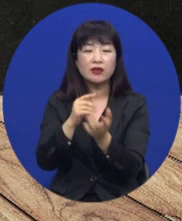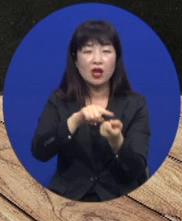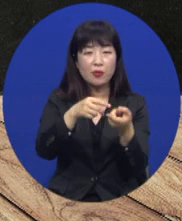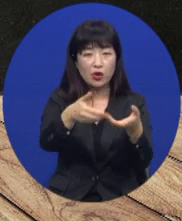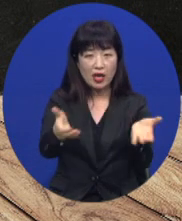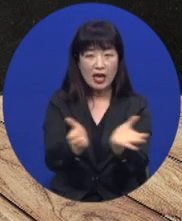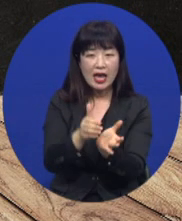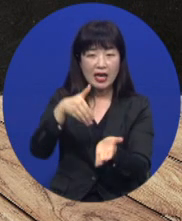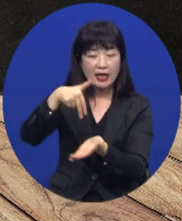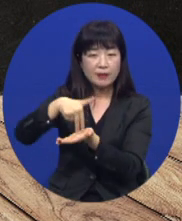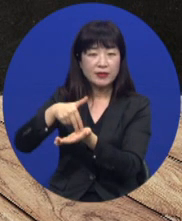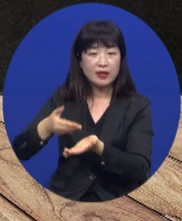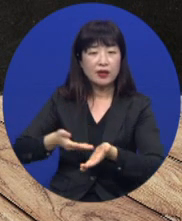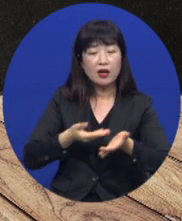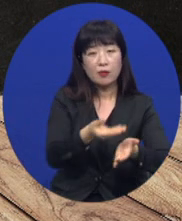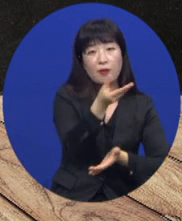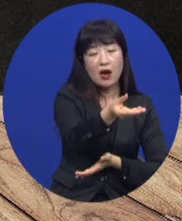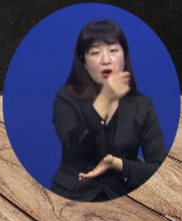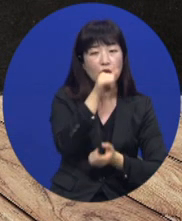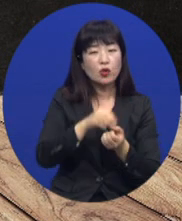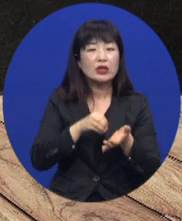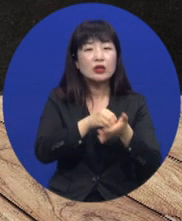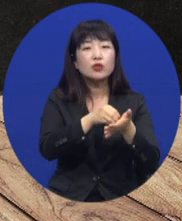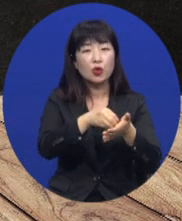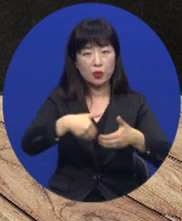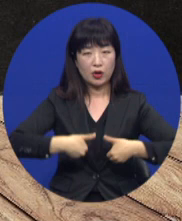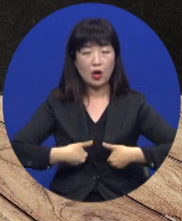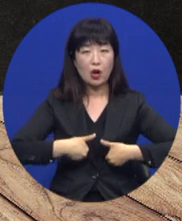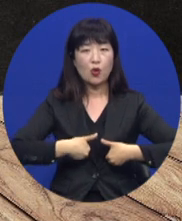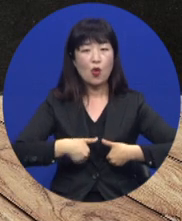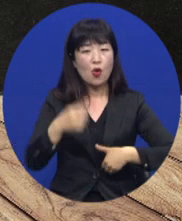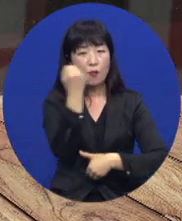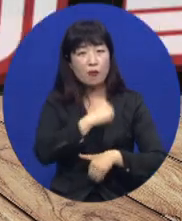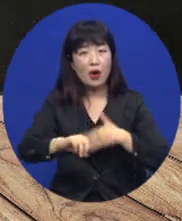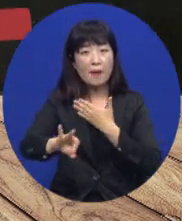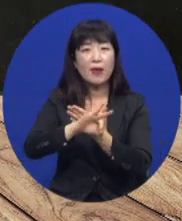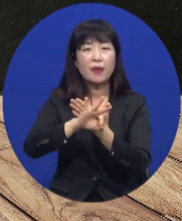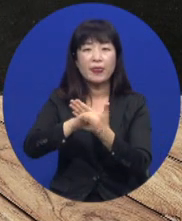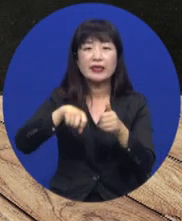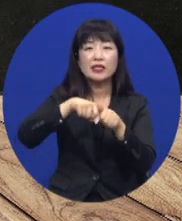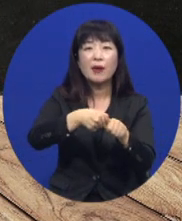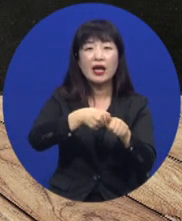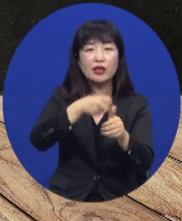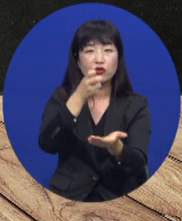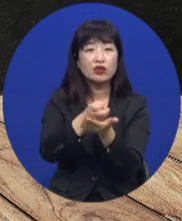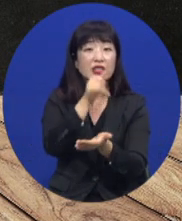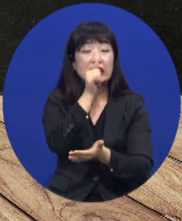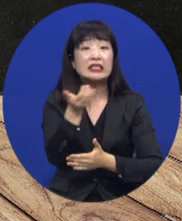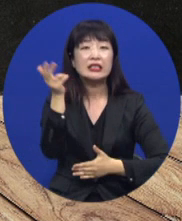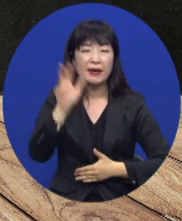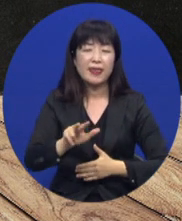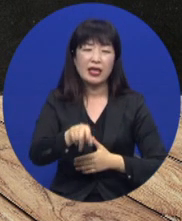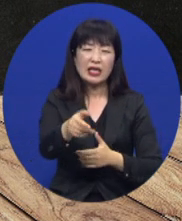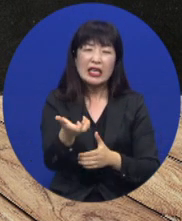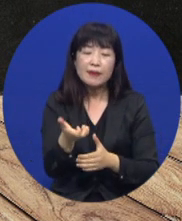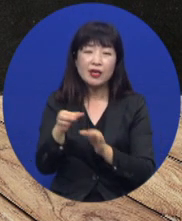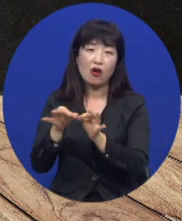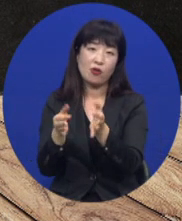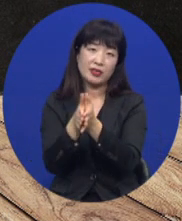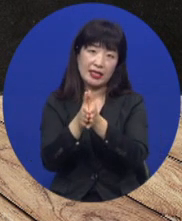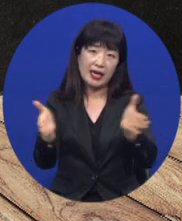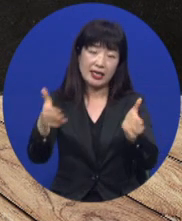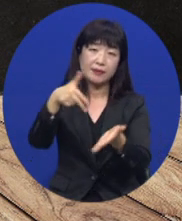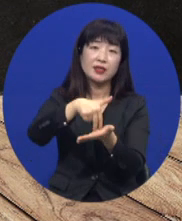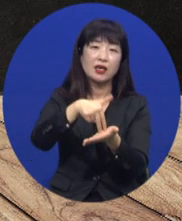의견청취 절차를 거쳐 등록해야 하고 위반하면 처벌하는 규정은 있지만 이미 영업을 시작한